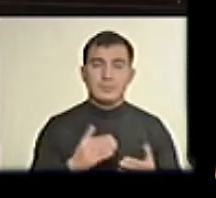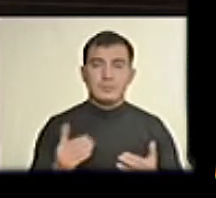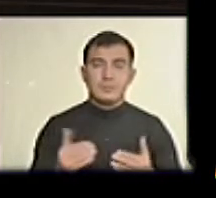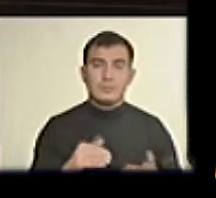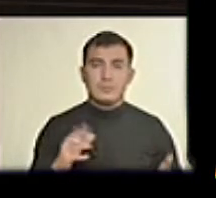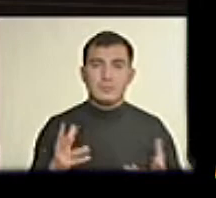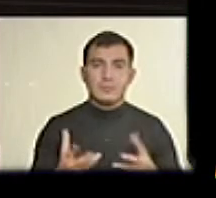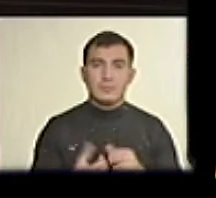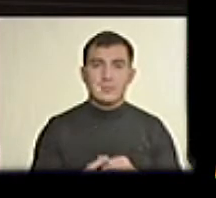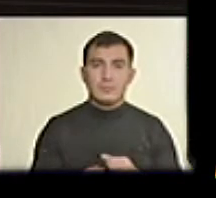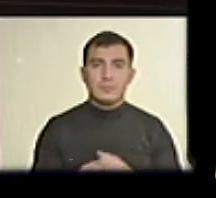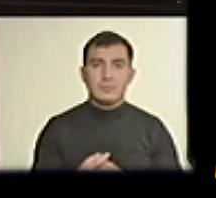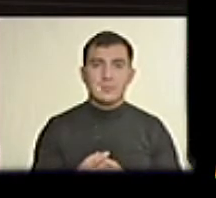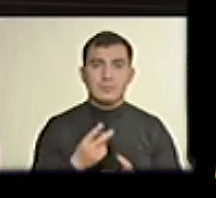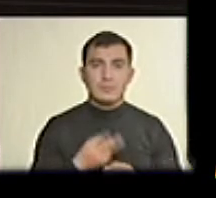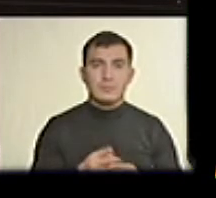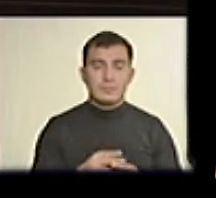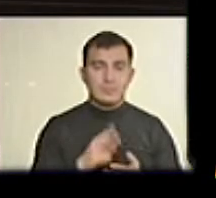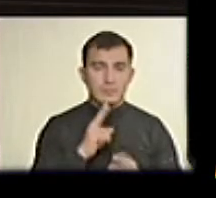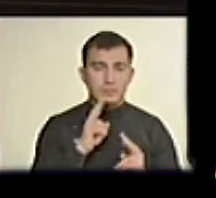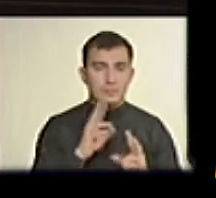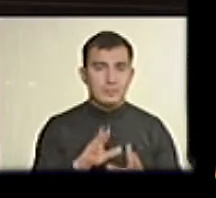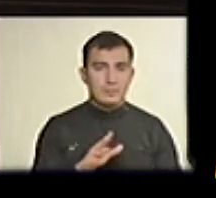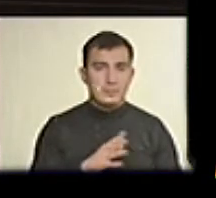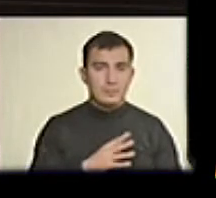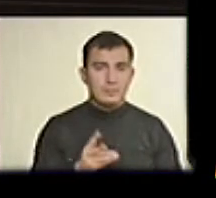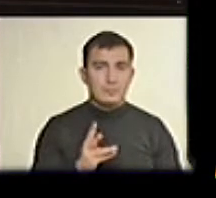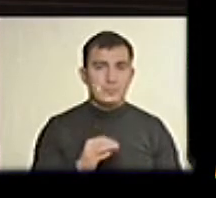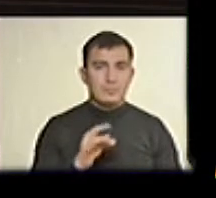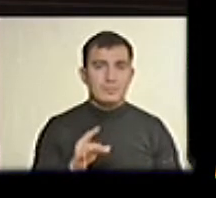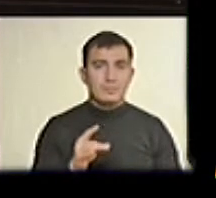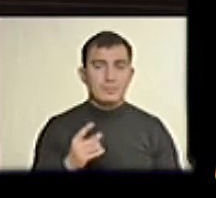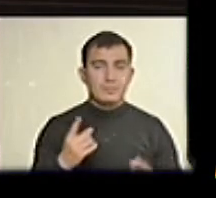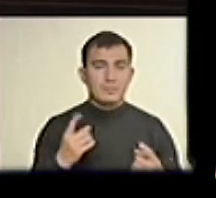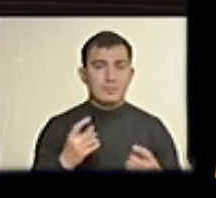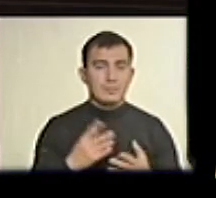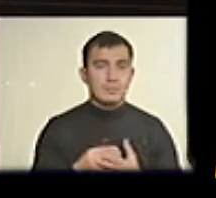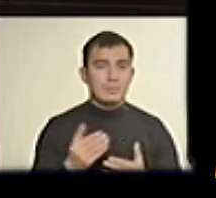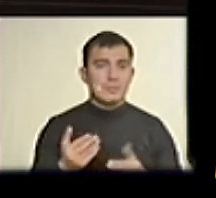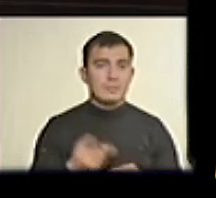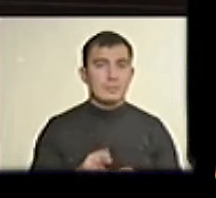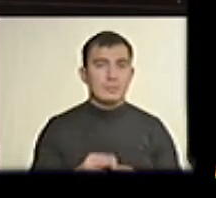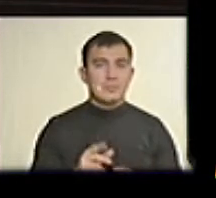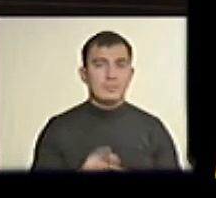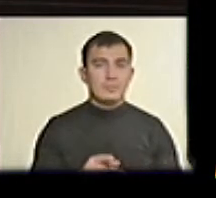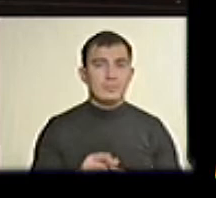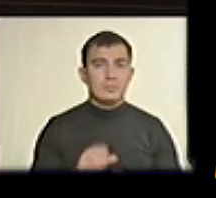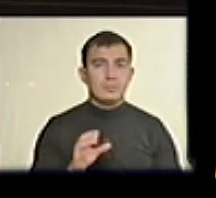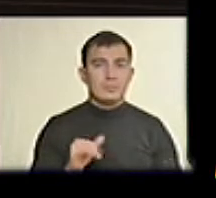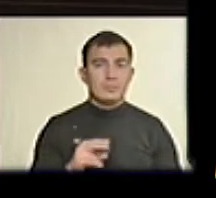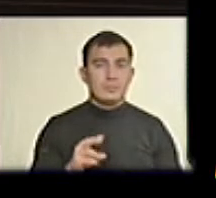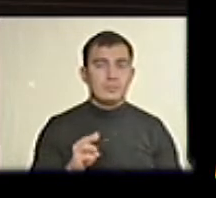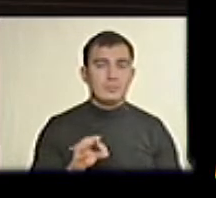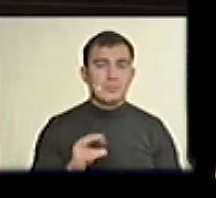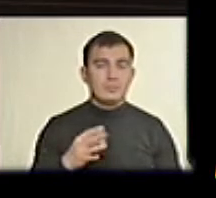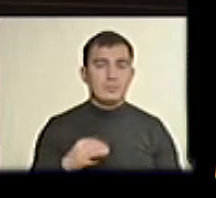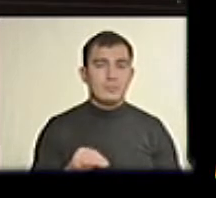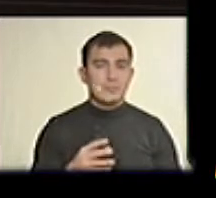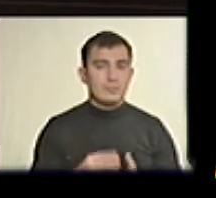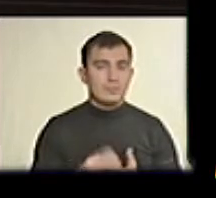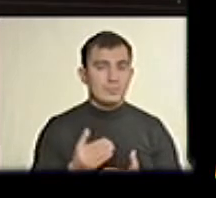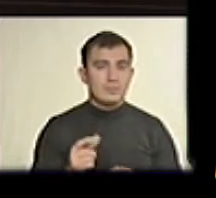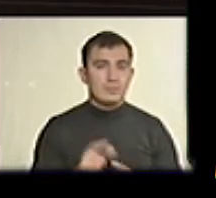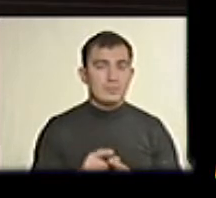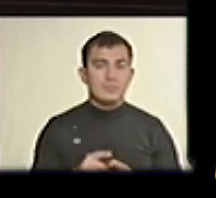siyosati haqida bayon etilgan yoki Mir Olim Buxoriyning Fathnoma-i Sultoniyda Amir Haydarning